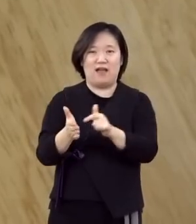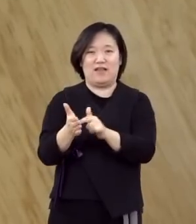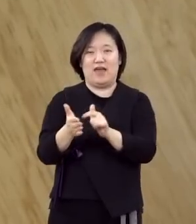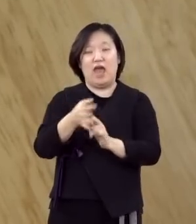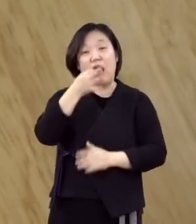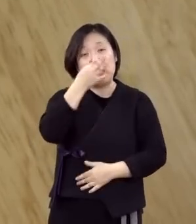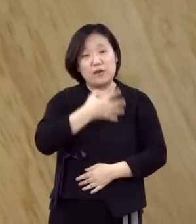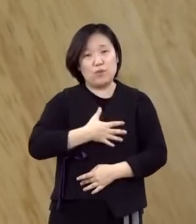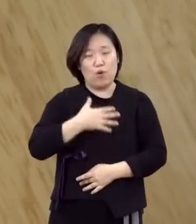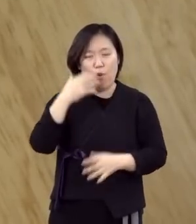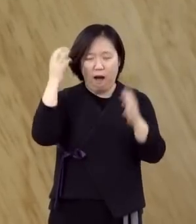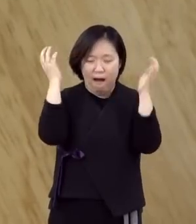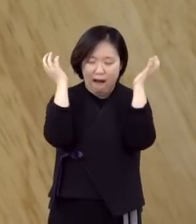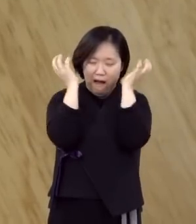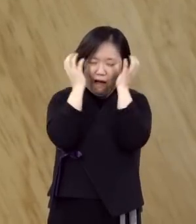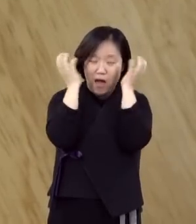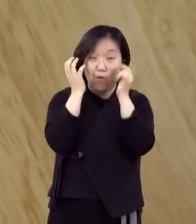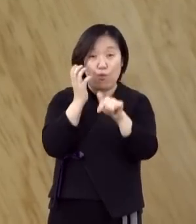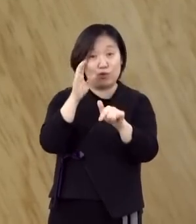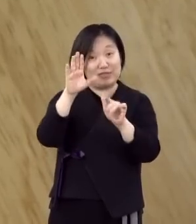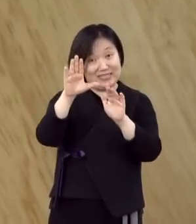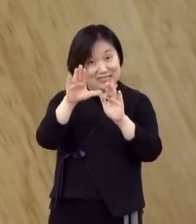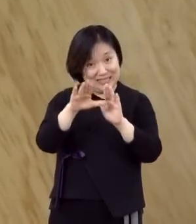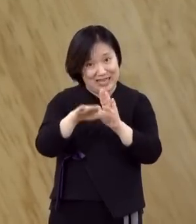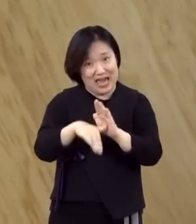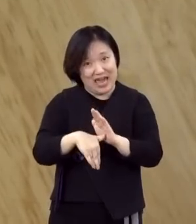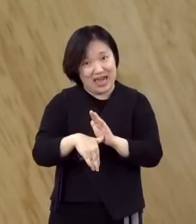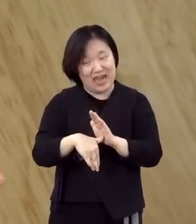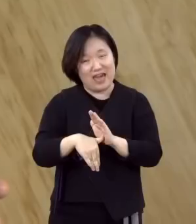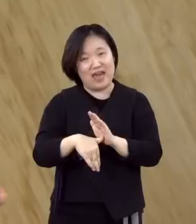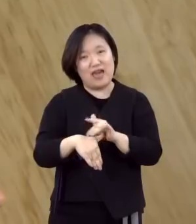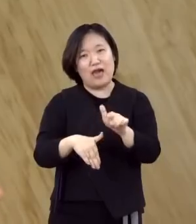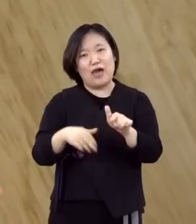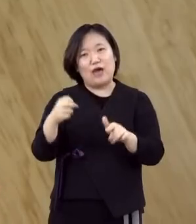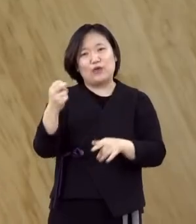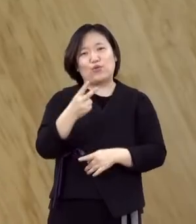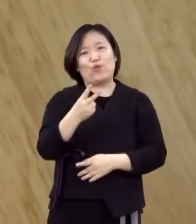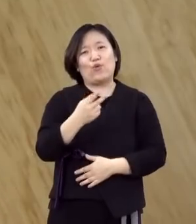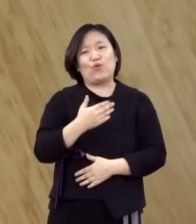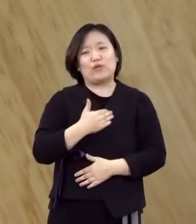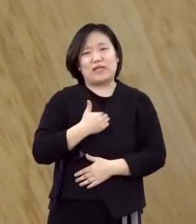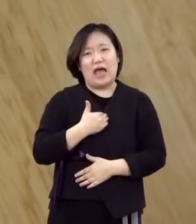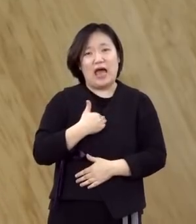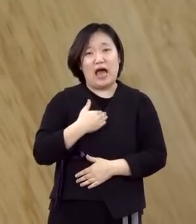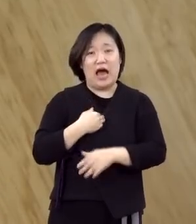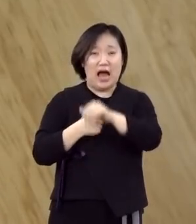고난과고통,그리고큰위험에직면했을때